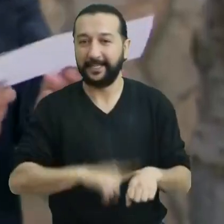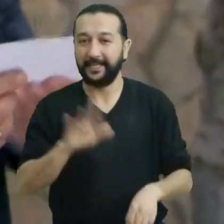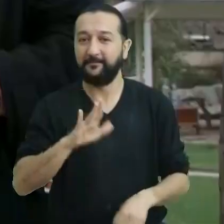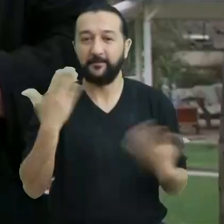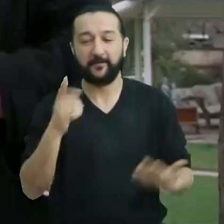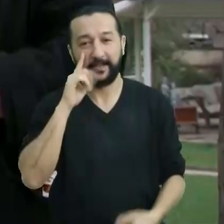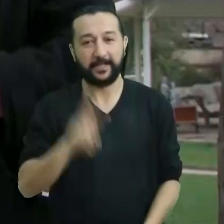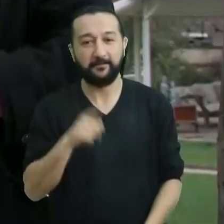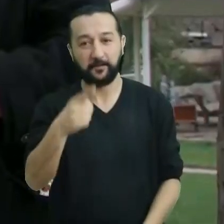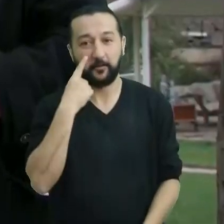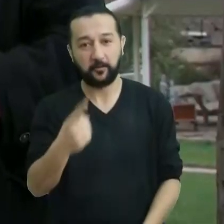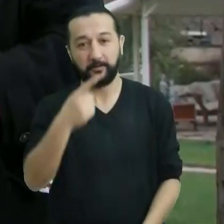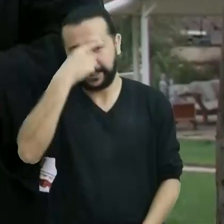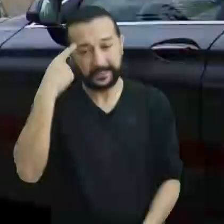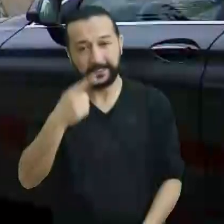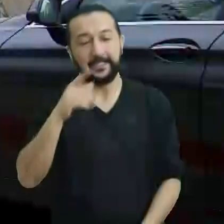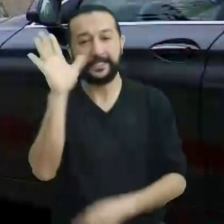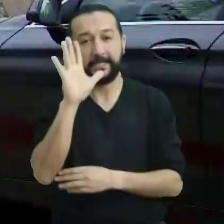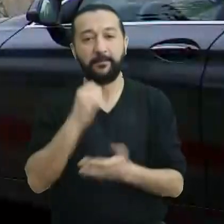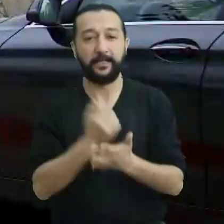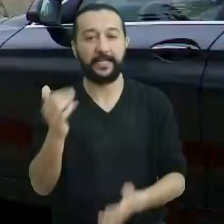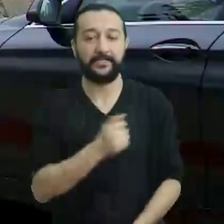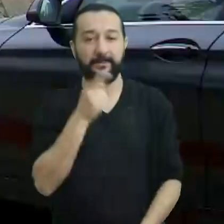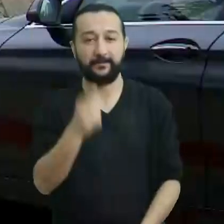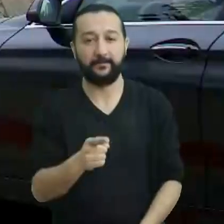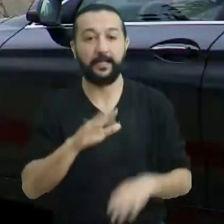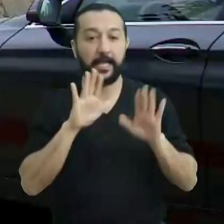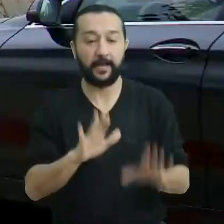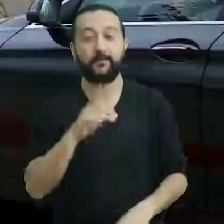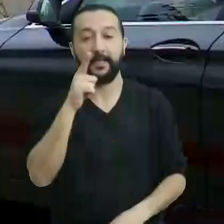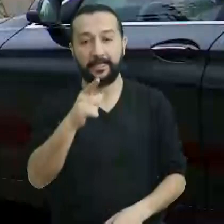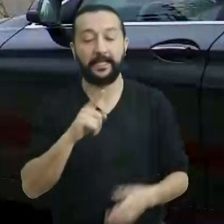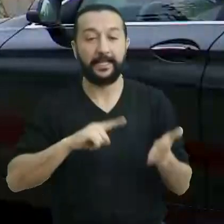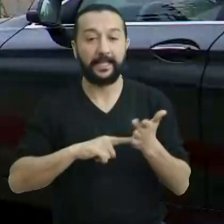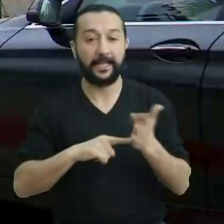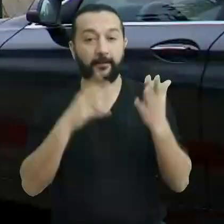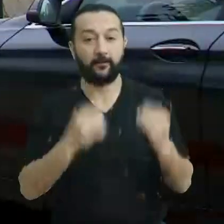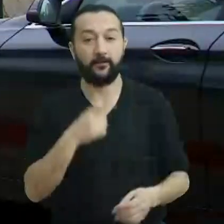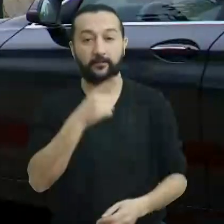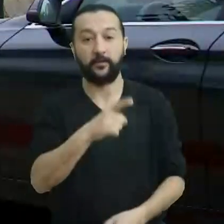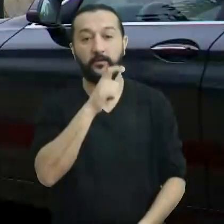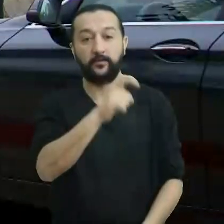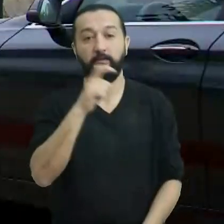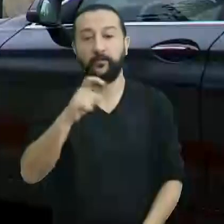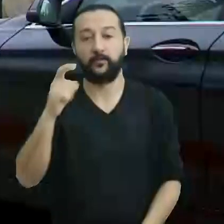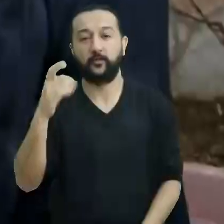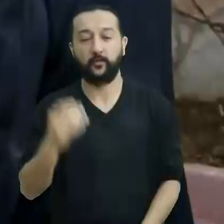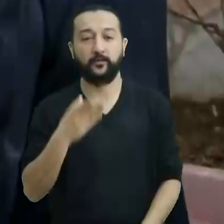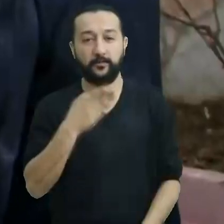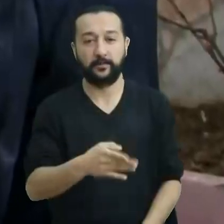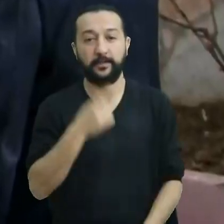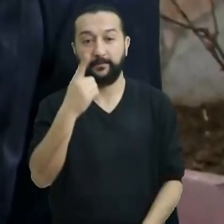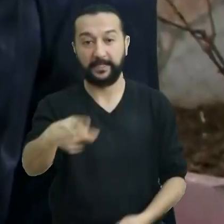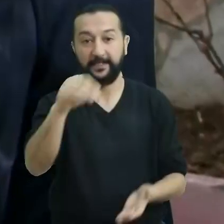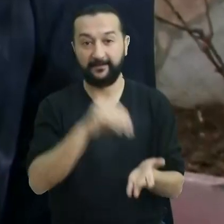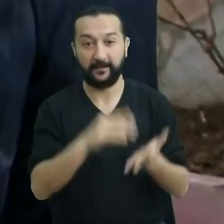İnanmıyorum ya. Görüyor musun şansı? Sinema bileti kazandı. Bileti Sarp'ın elinden çekip ama aldı. Teknik olarak bu 999.